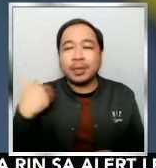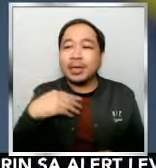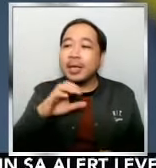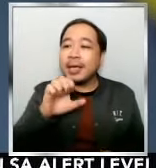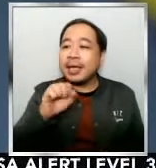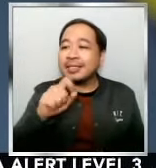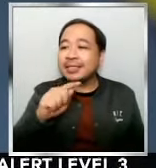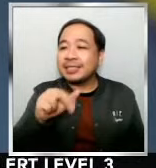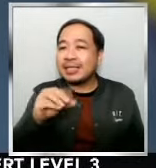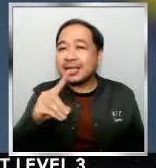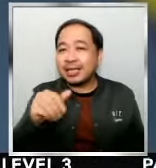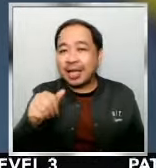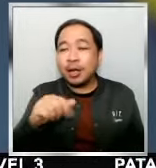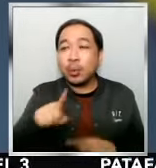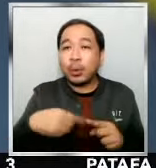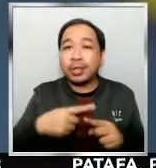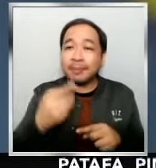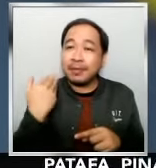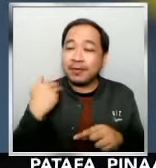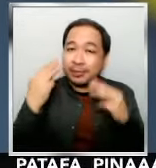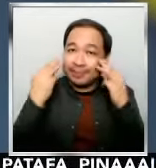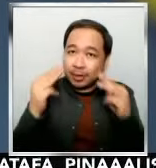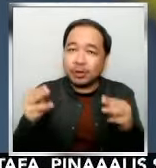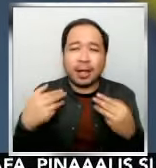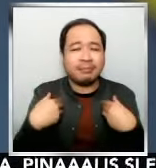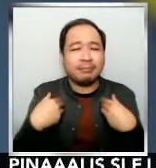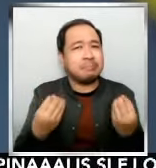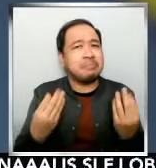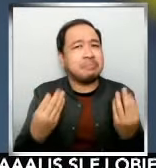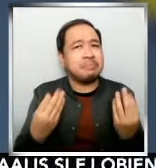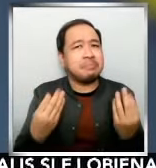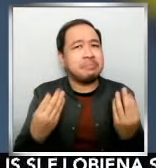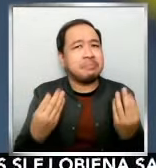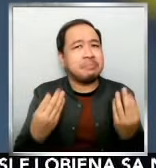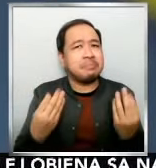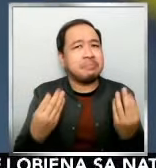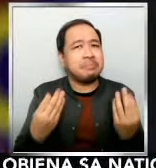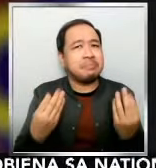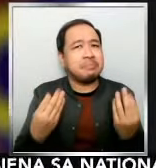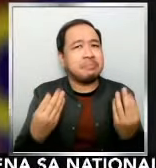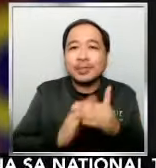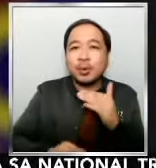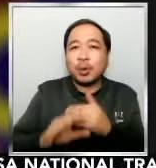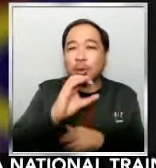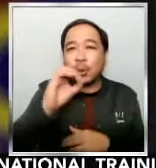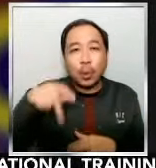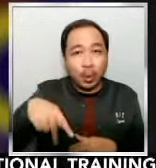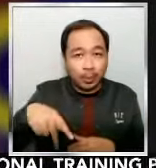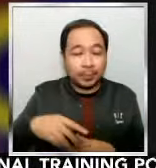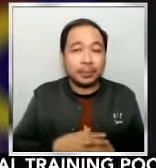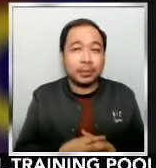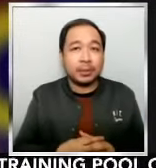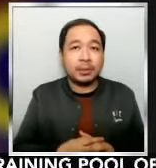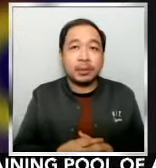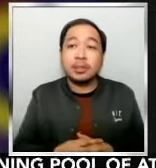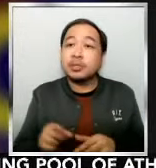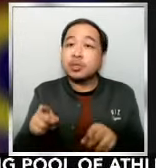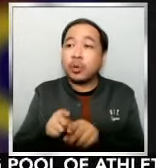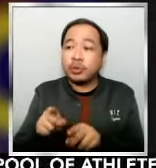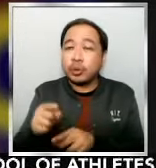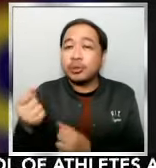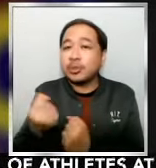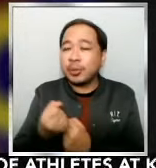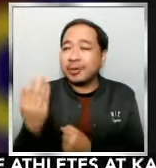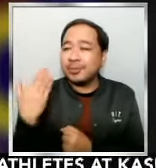Noong alkalde pa raw siya, marami rin daw silang natulungan na maliliit na kooperatiba. Sumusuporta rin sa kooperatiba si dating Secretary Harry